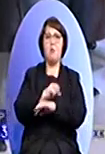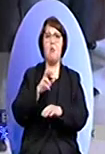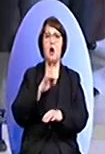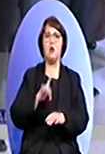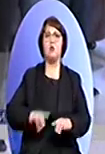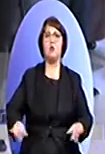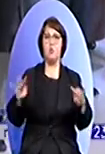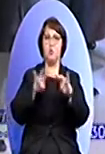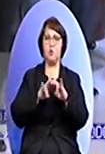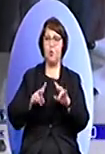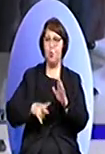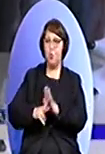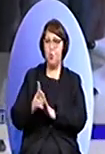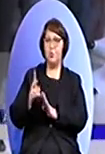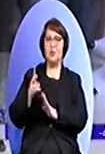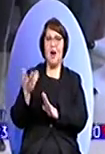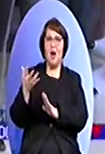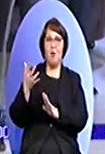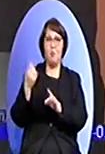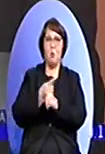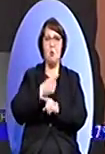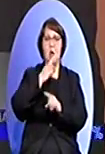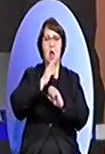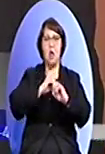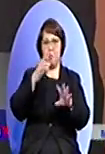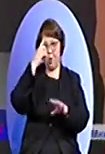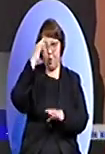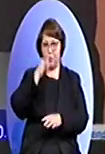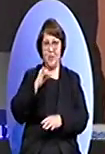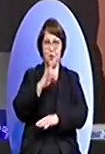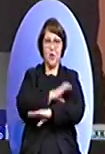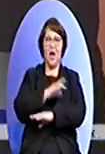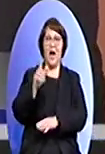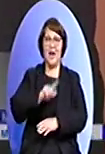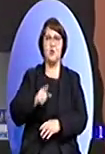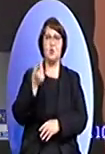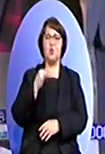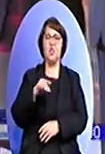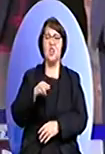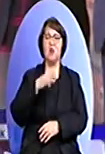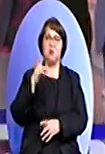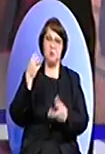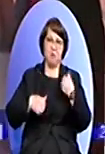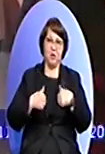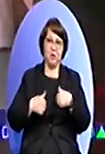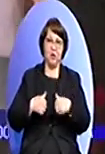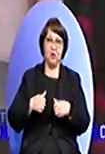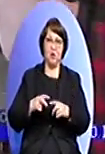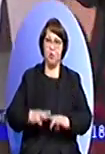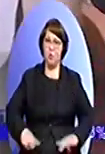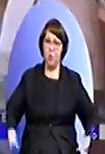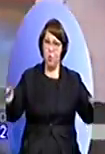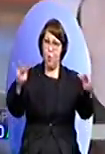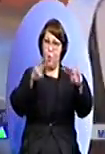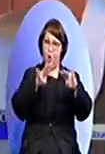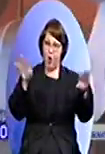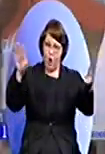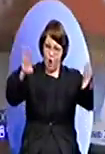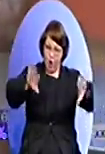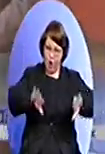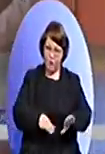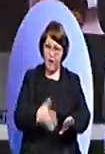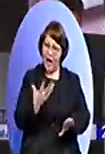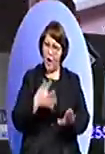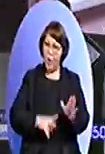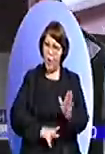ташаа тэмдэглэж иржээ. Харин Монгол улсын их сургуулийн газар зүйн тэнхмийн багш Алтан бол Нуурын хотгорын гарал үүсгэлийг дахин судалж ийм үр